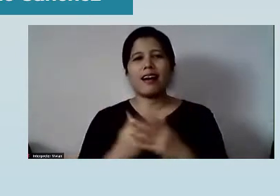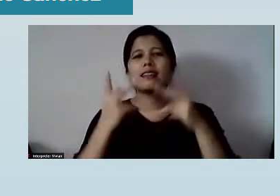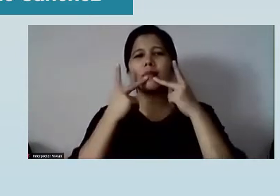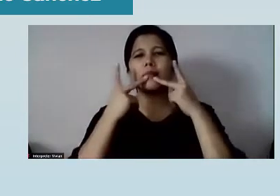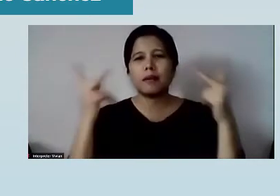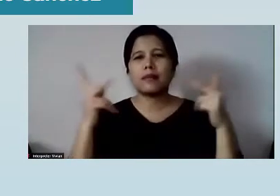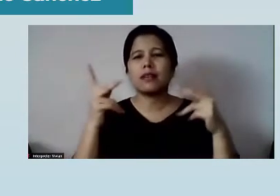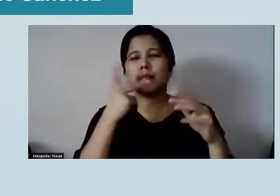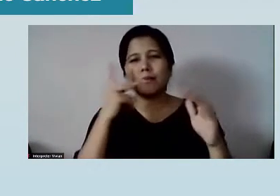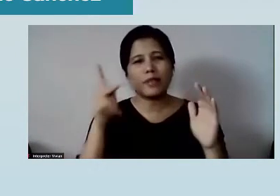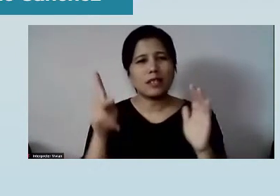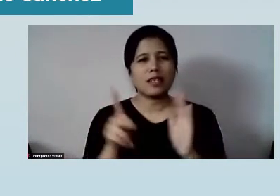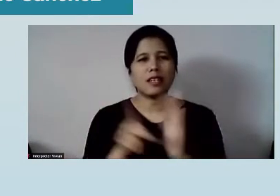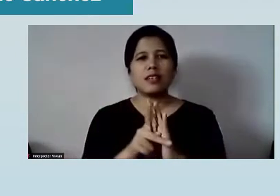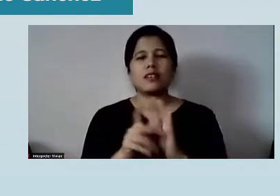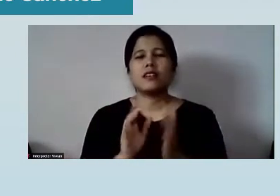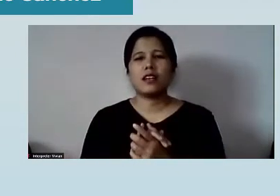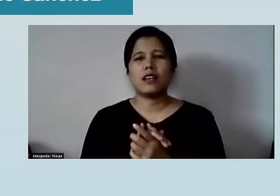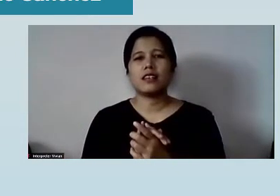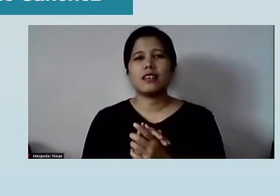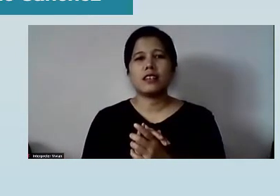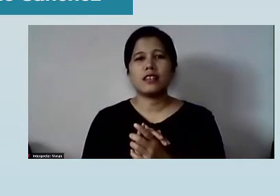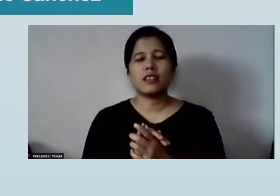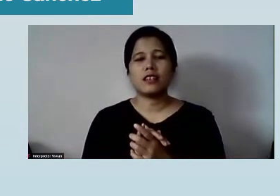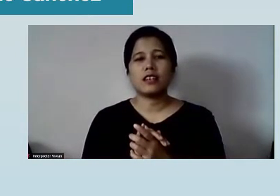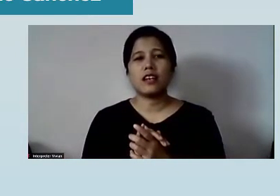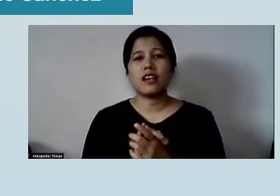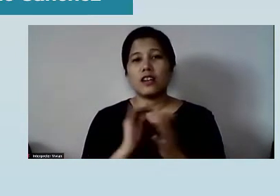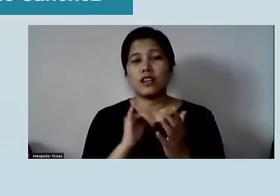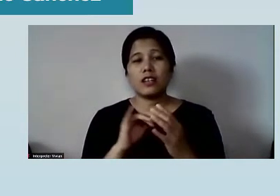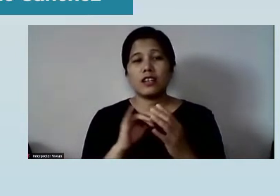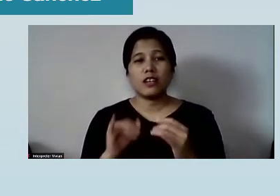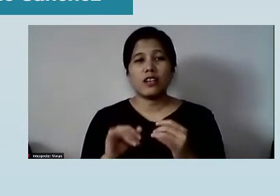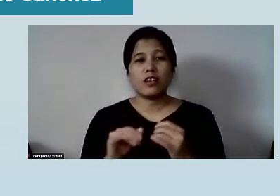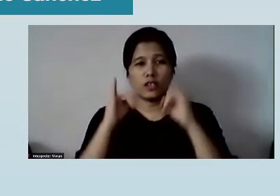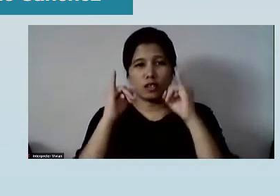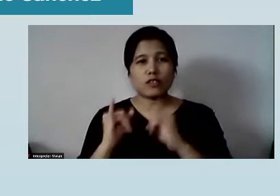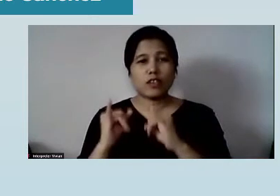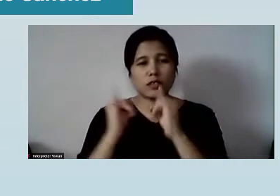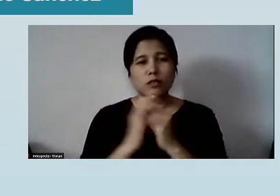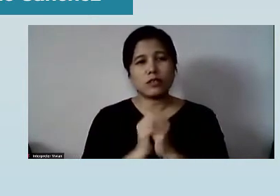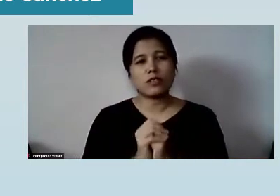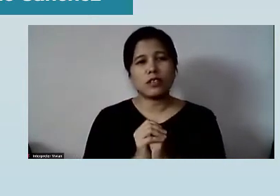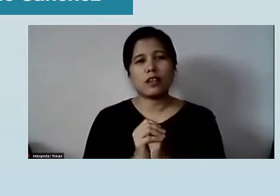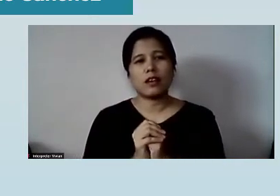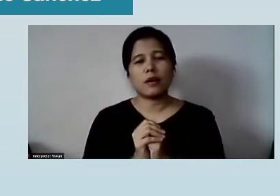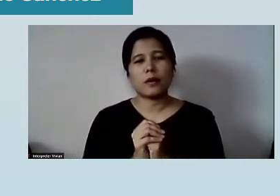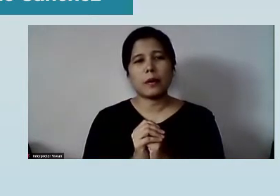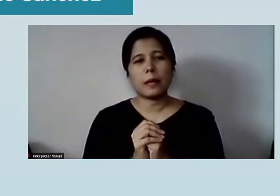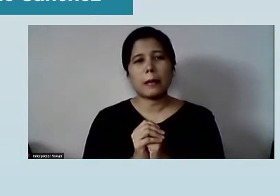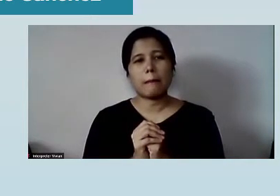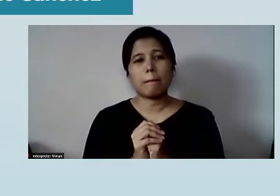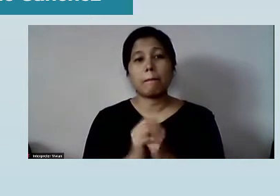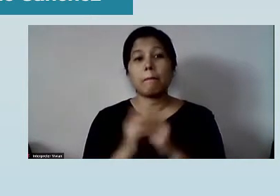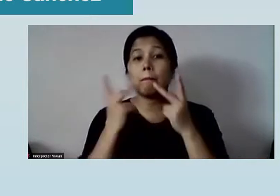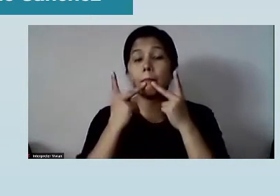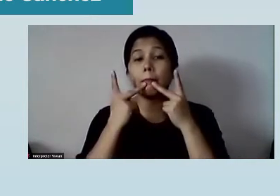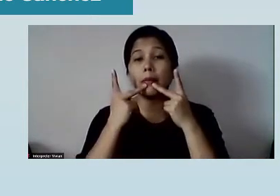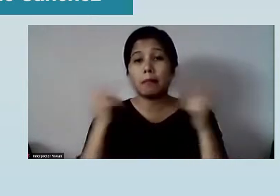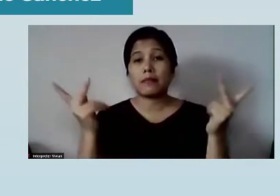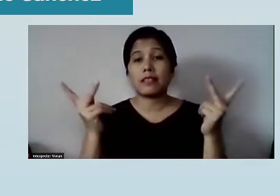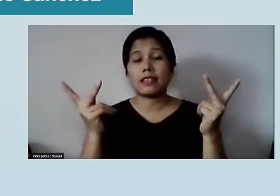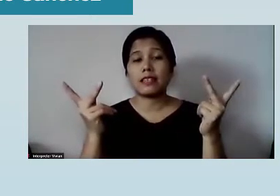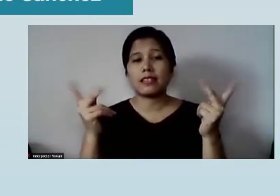and related structures for public use. Yan, sa mga infrastructure yan. Pagdating sa public